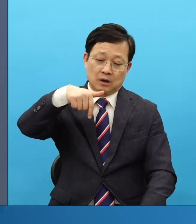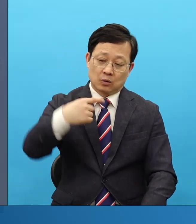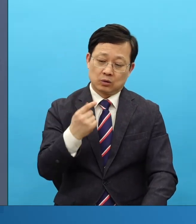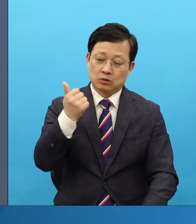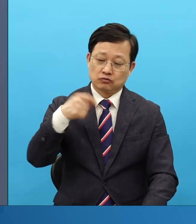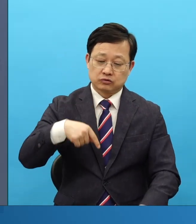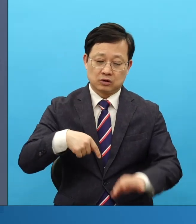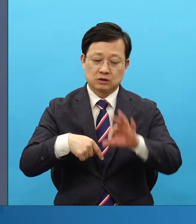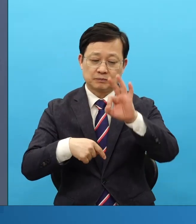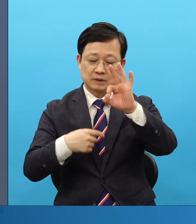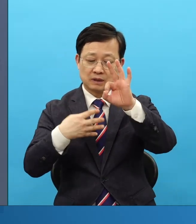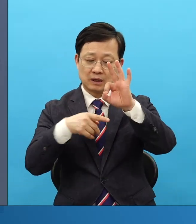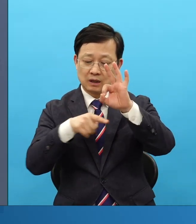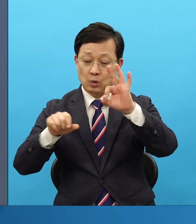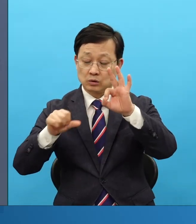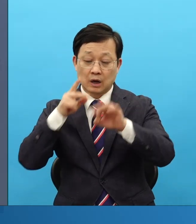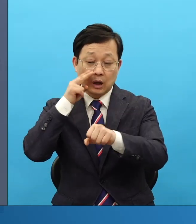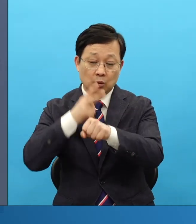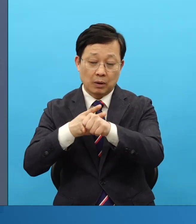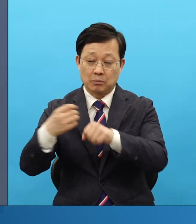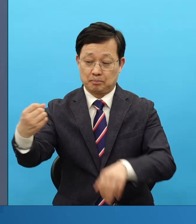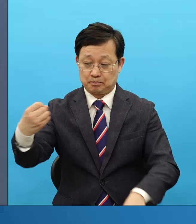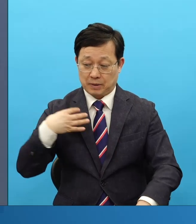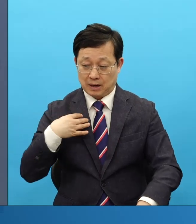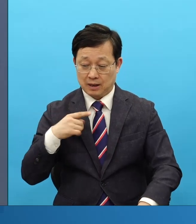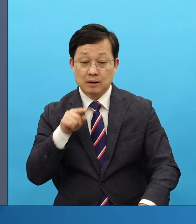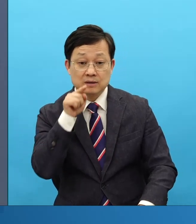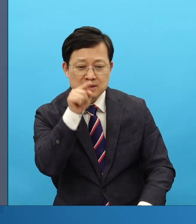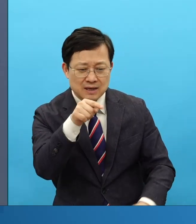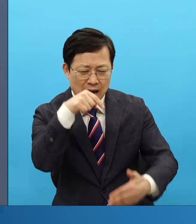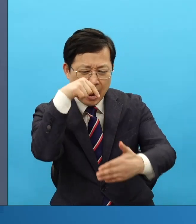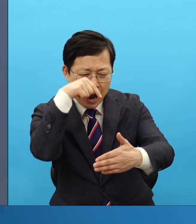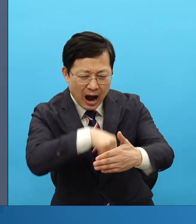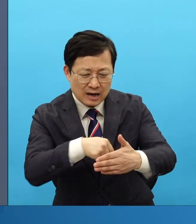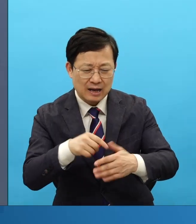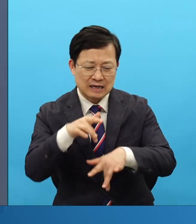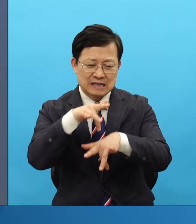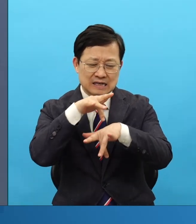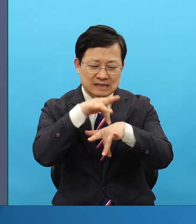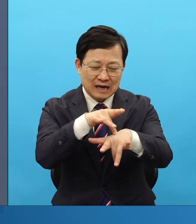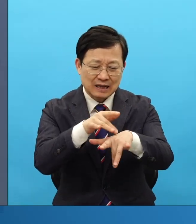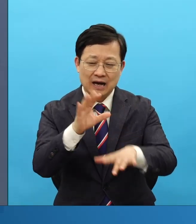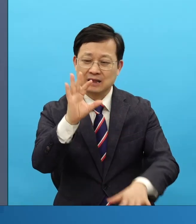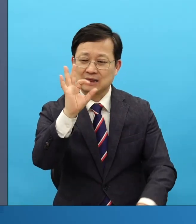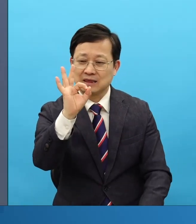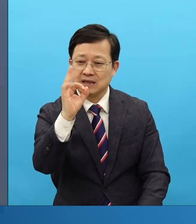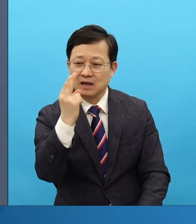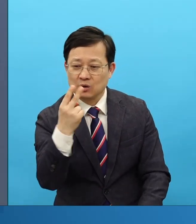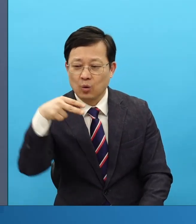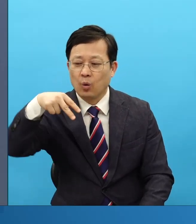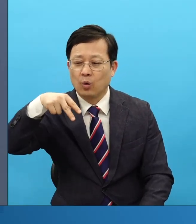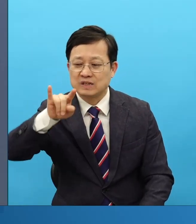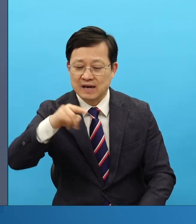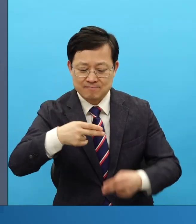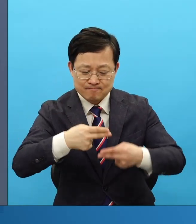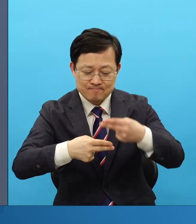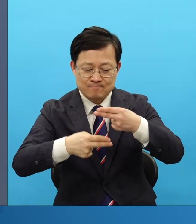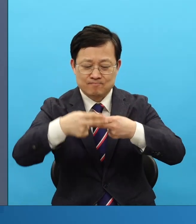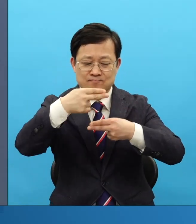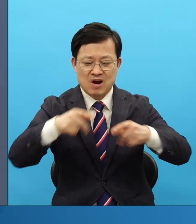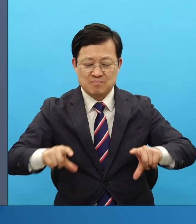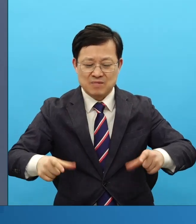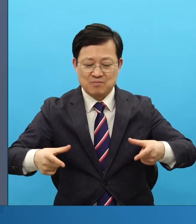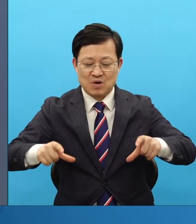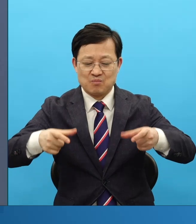4절 5절에 in 2 Corinthians chapter 4. 너희 안에 어마어마한 사단의 요새를 만들어놨구나. In chapter 10, verse 4 to 5, is a